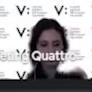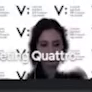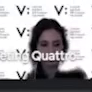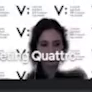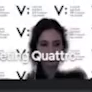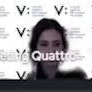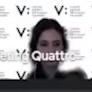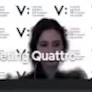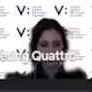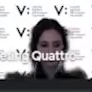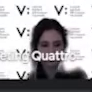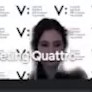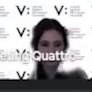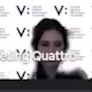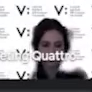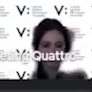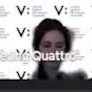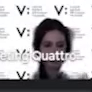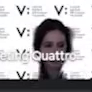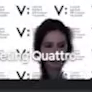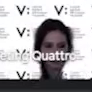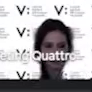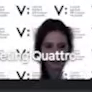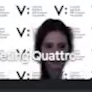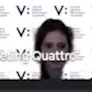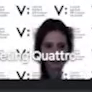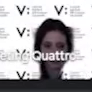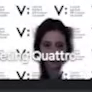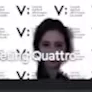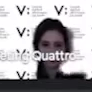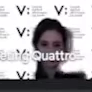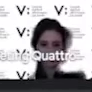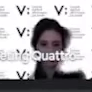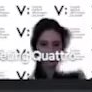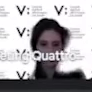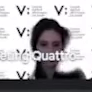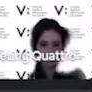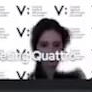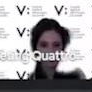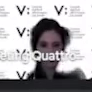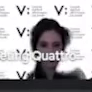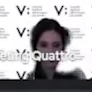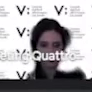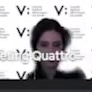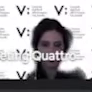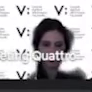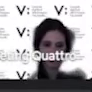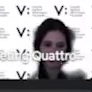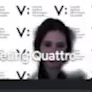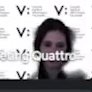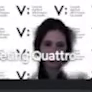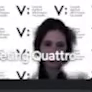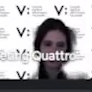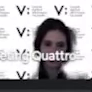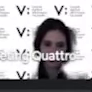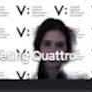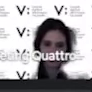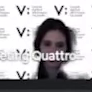Non so se qualcuno di voi vuole intervenire e vuole dire la sua